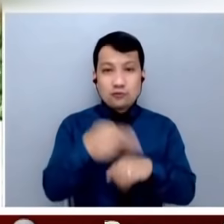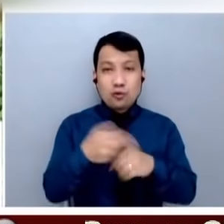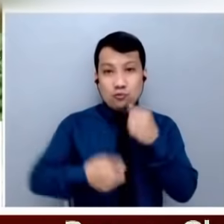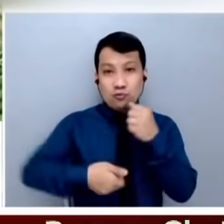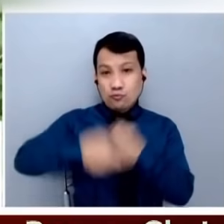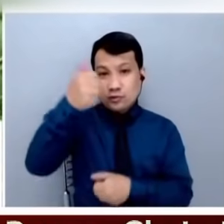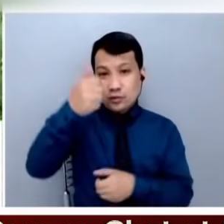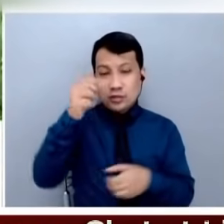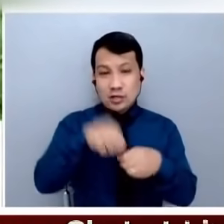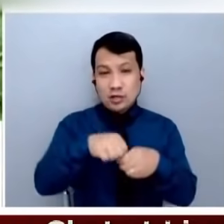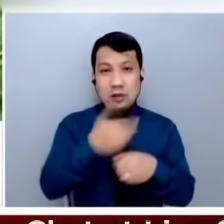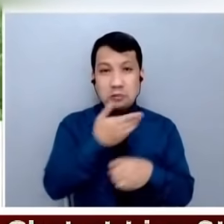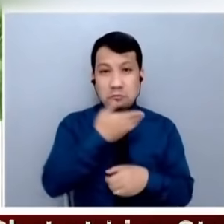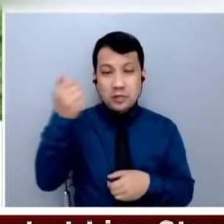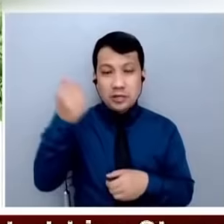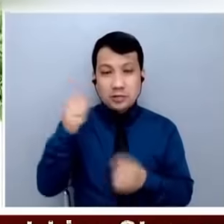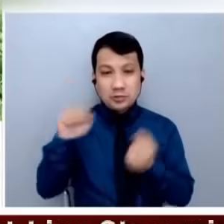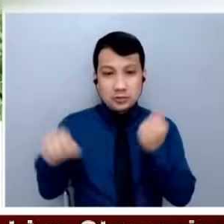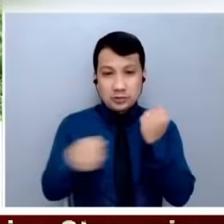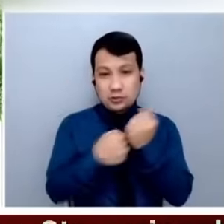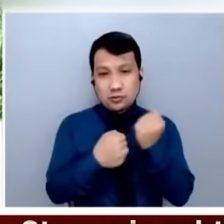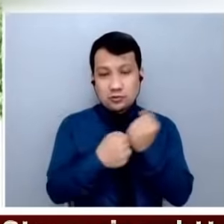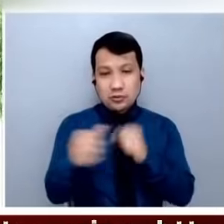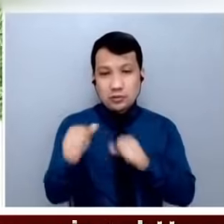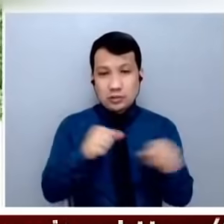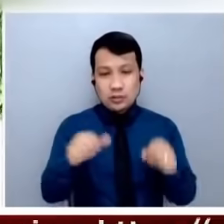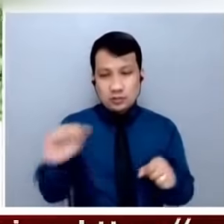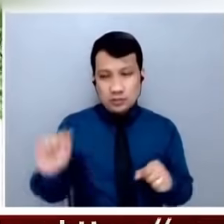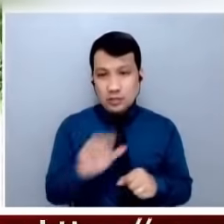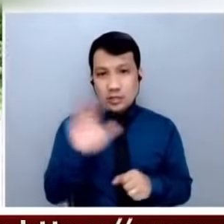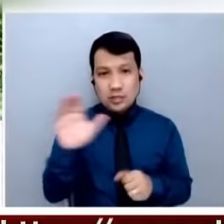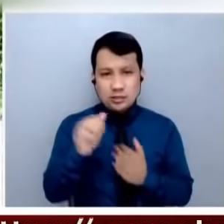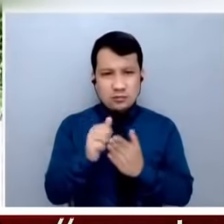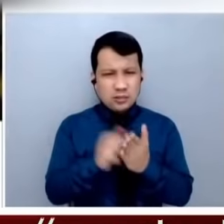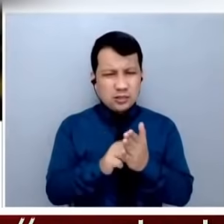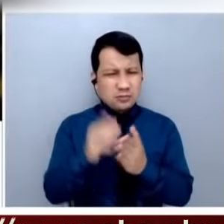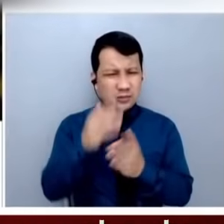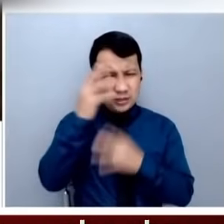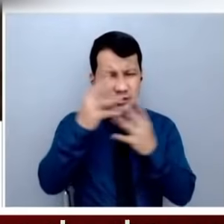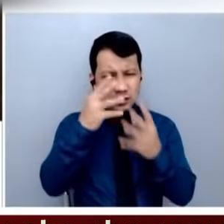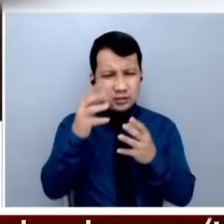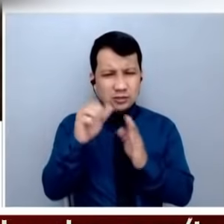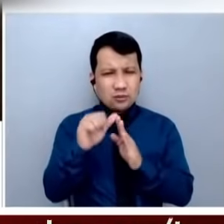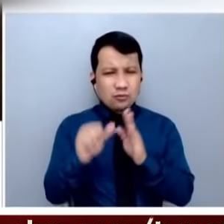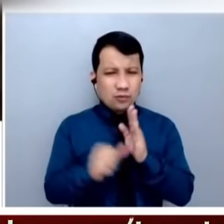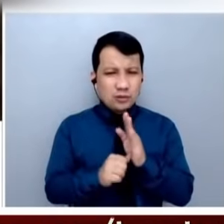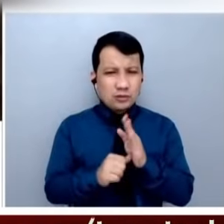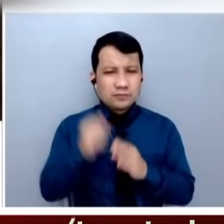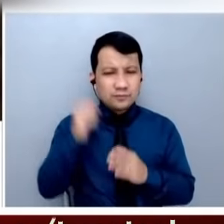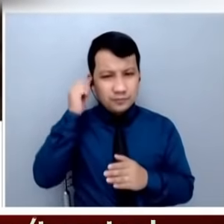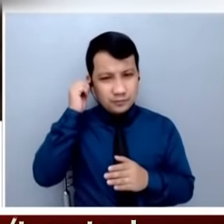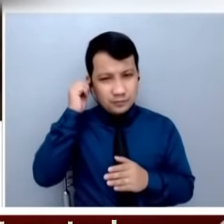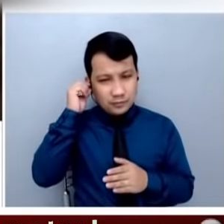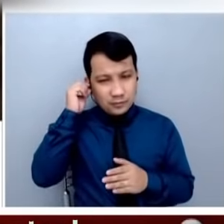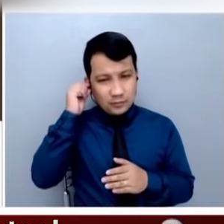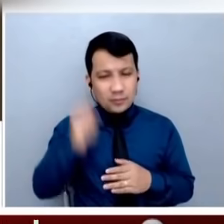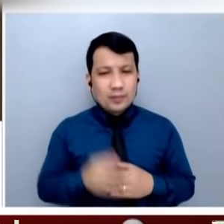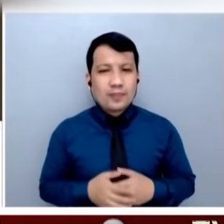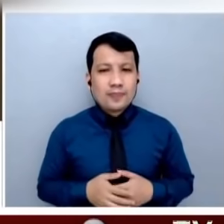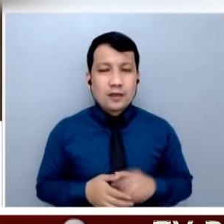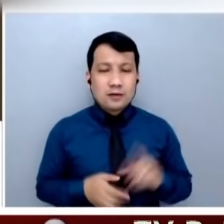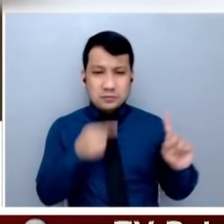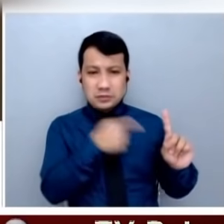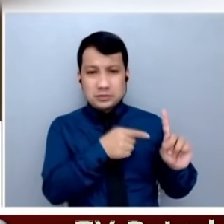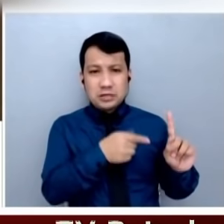nominee bilang Best Supporting Actress sa Asian Academy Creative Awards. Kung matamahin ako, nagtitimpi sa'yo, ha? Siya rin ang